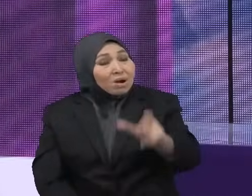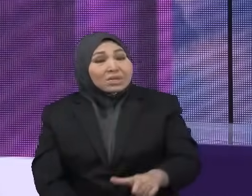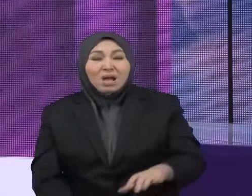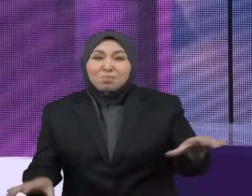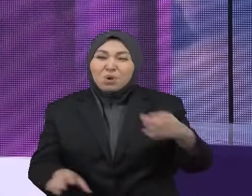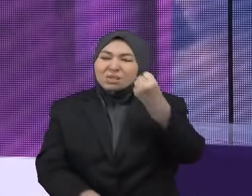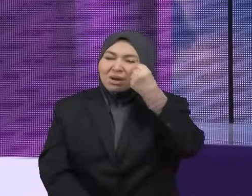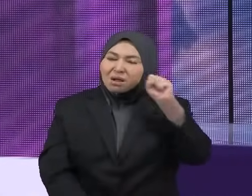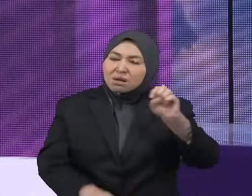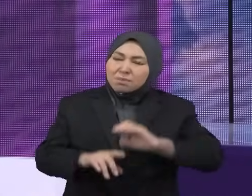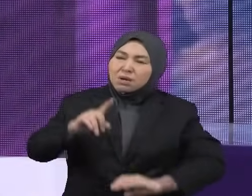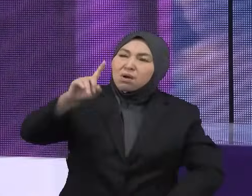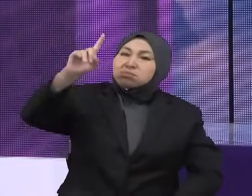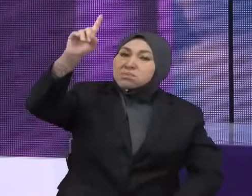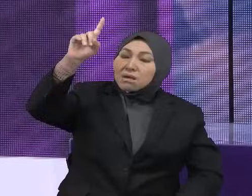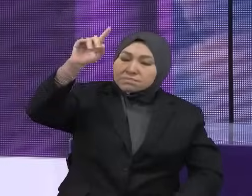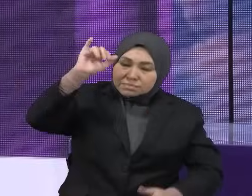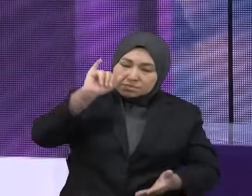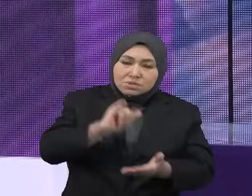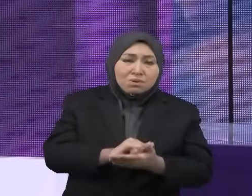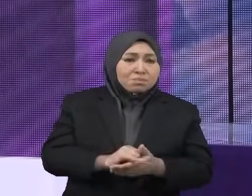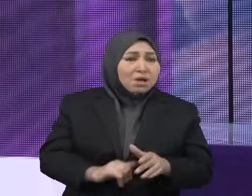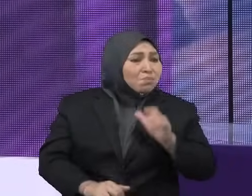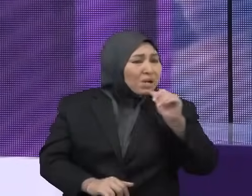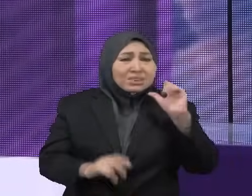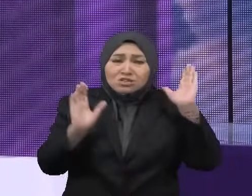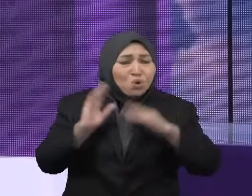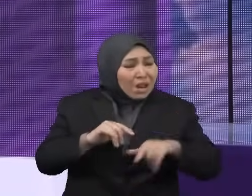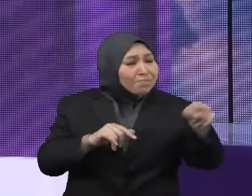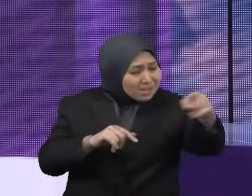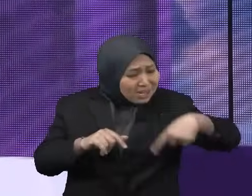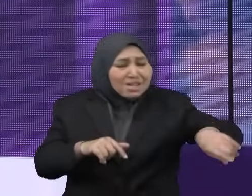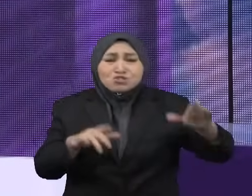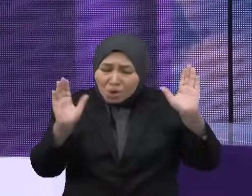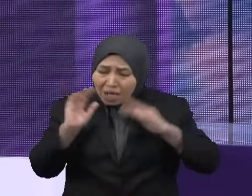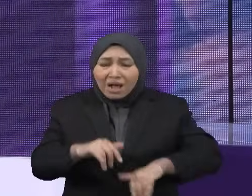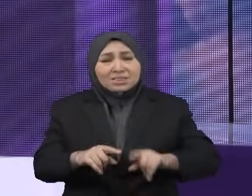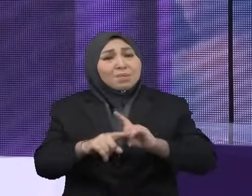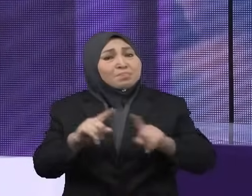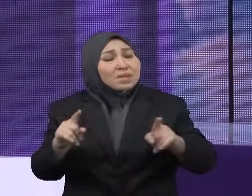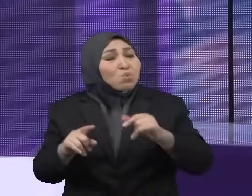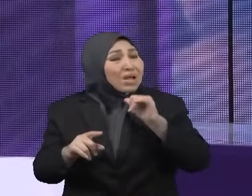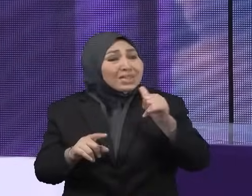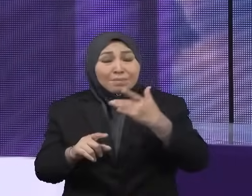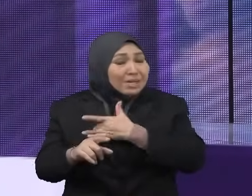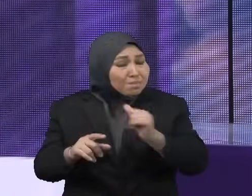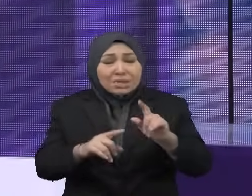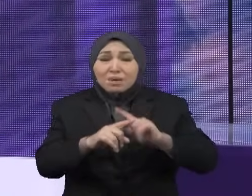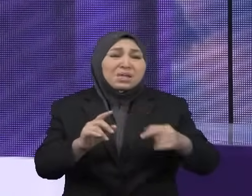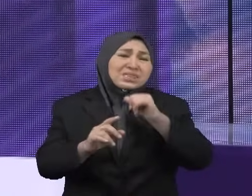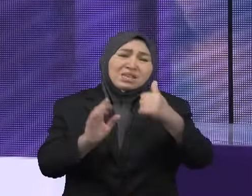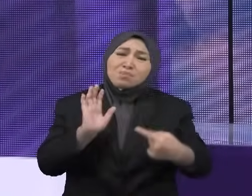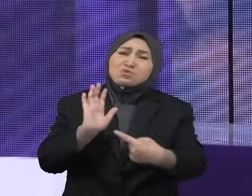berbuat derhaka kepada Allah, iaitu mereka bukan tak sembahyang, mereka bukannya tidak beriman, tetapi mereka itu tidak